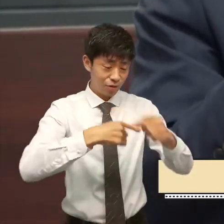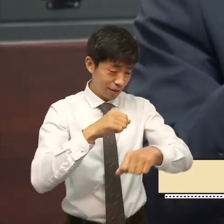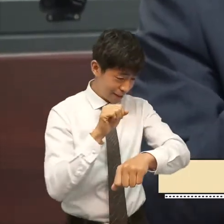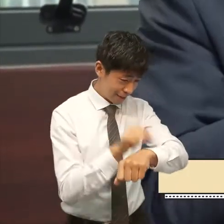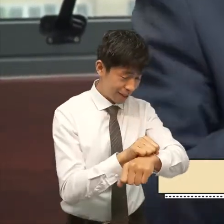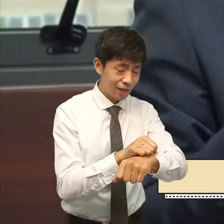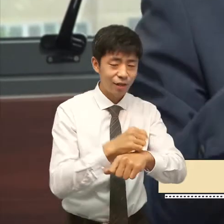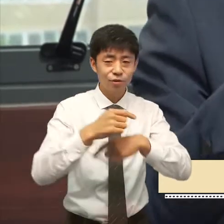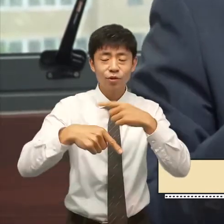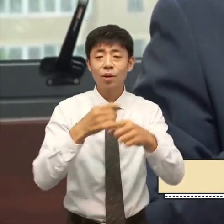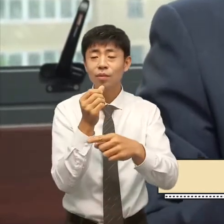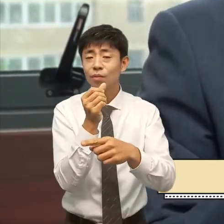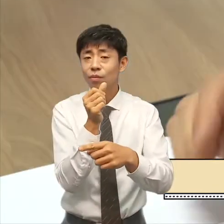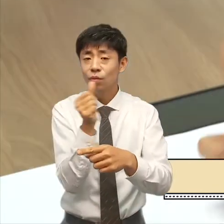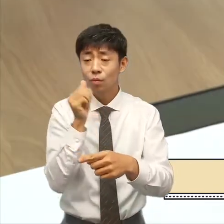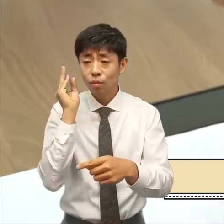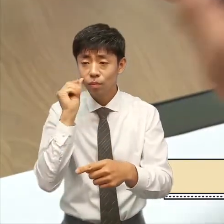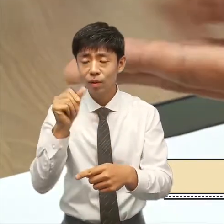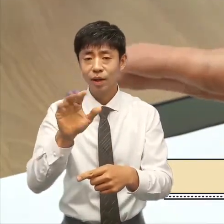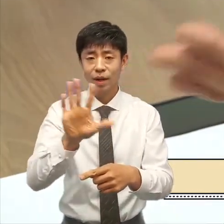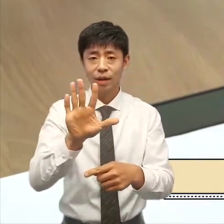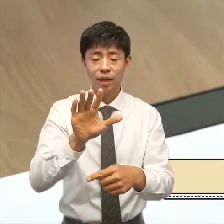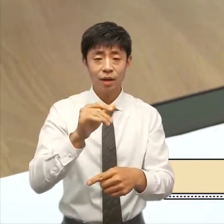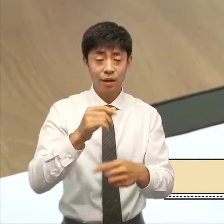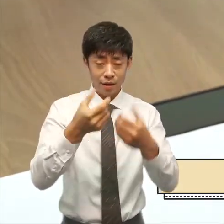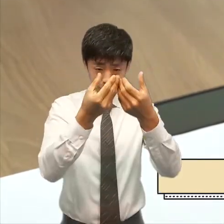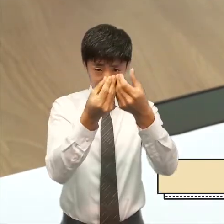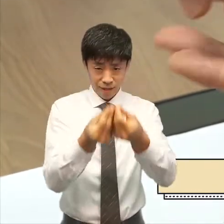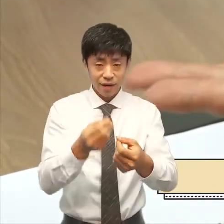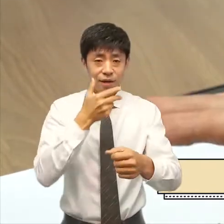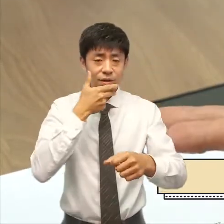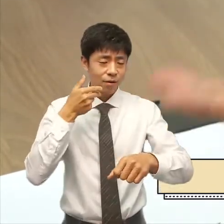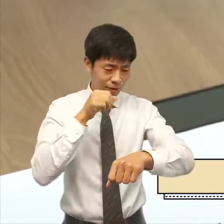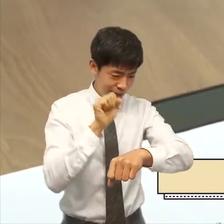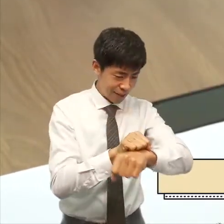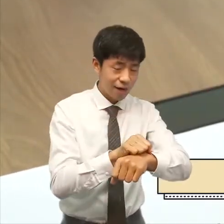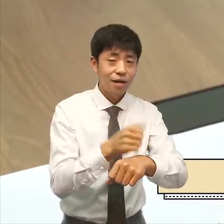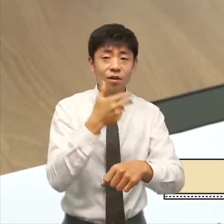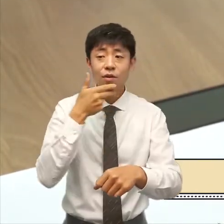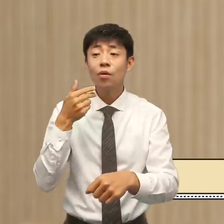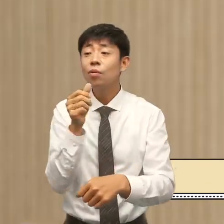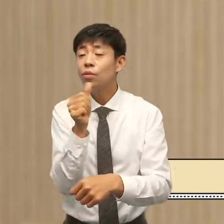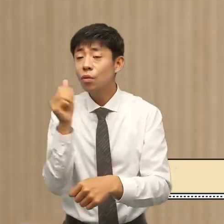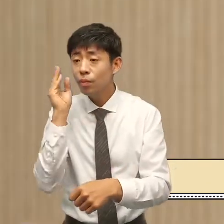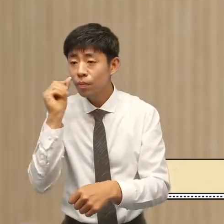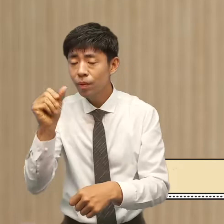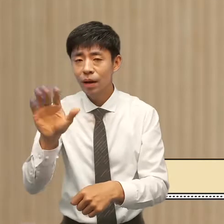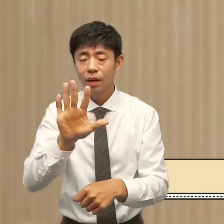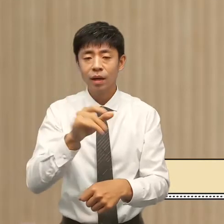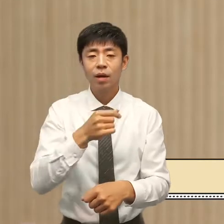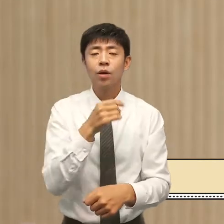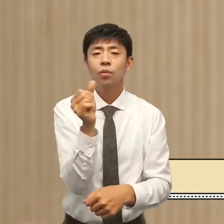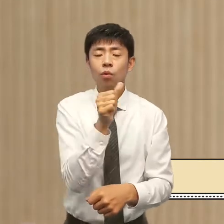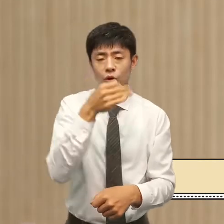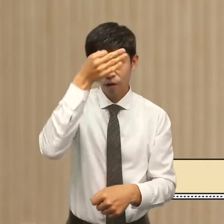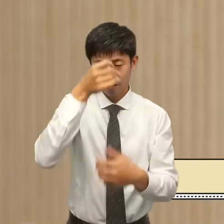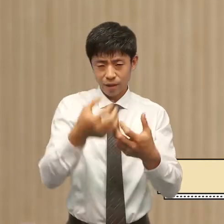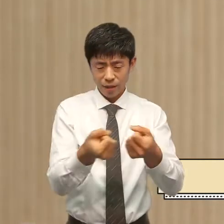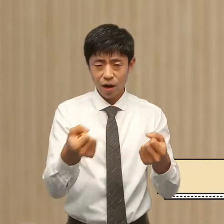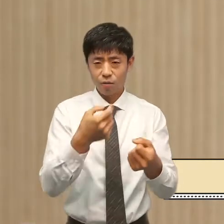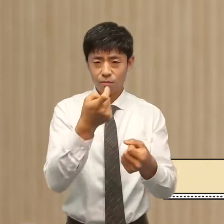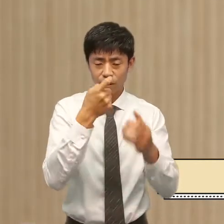것은 아니거든요. 예를 들면 영어를 잘한다고 해서 영어 통역을 잘하는 게 아니듯이 통역 기술을 따로